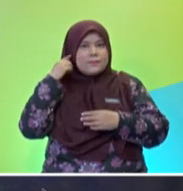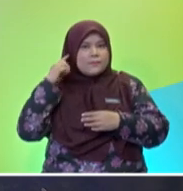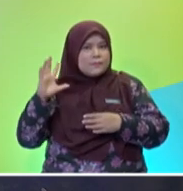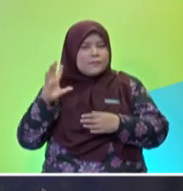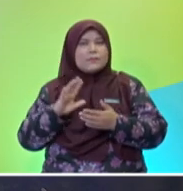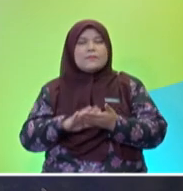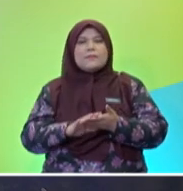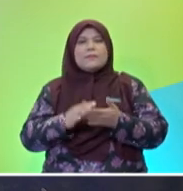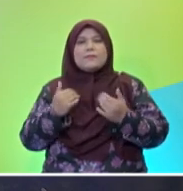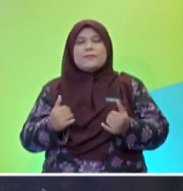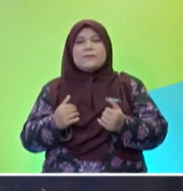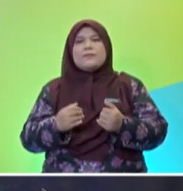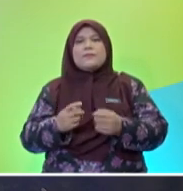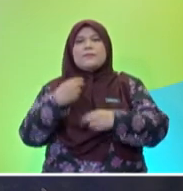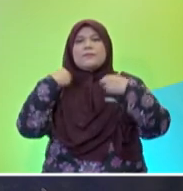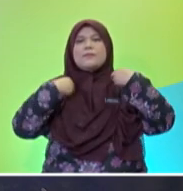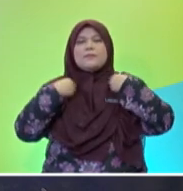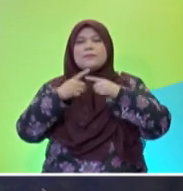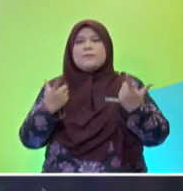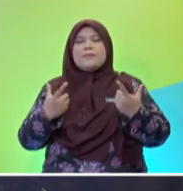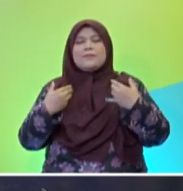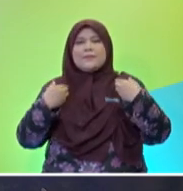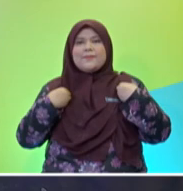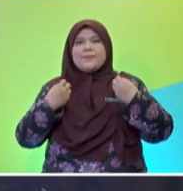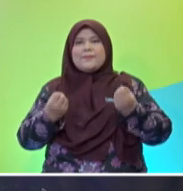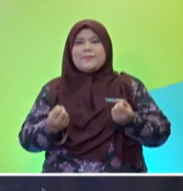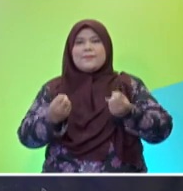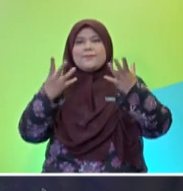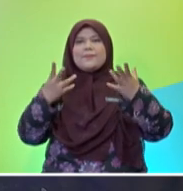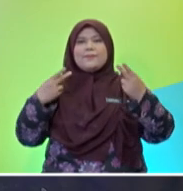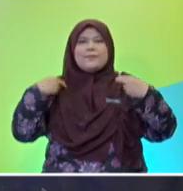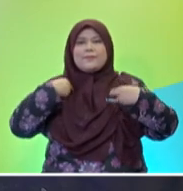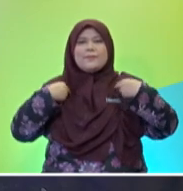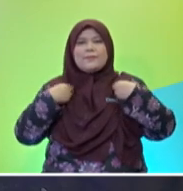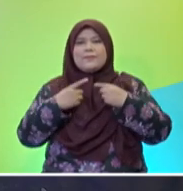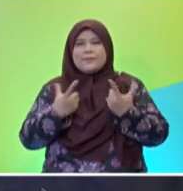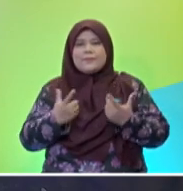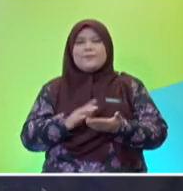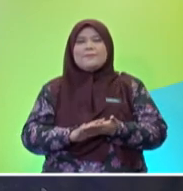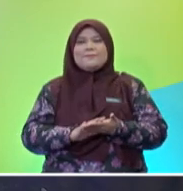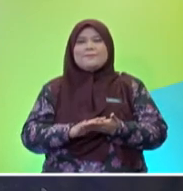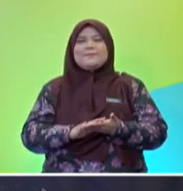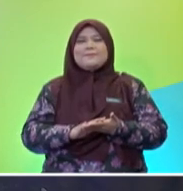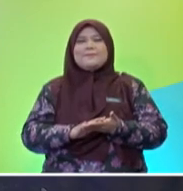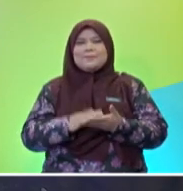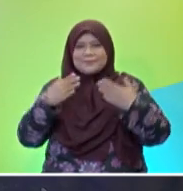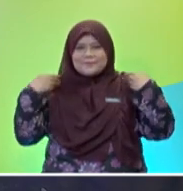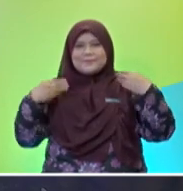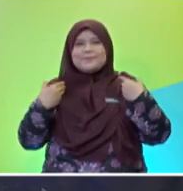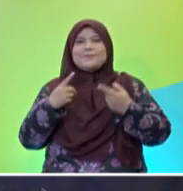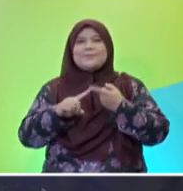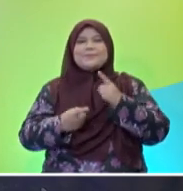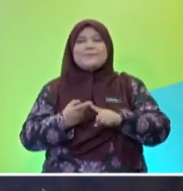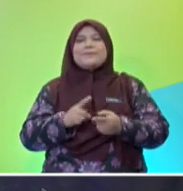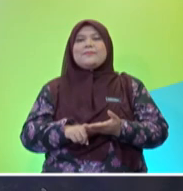bunyi-bunyi hewan yang lain pula ada banyak hewan yang lain Wow menarik itu kawan-kawan kita teruskan kelas